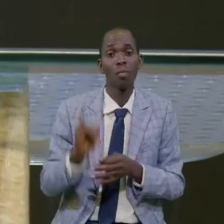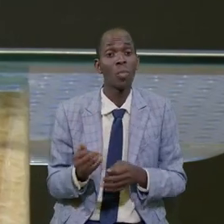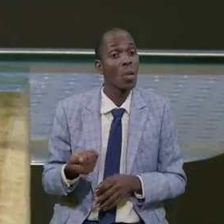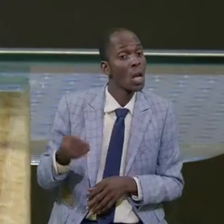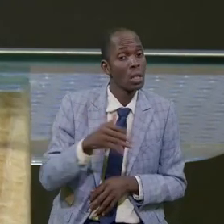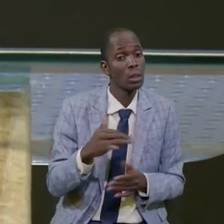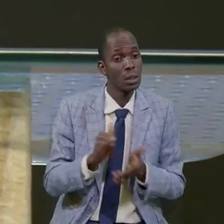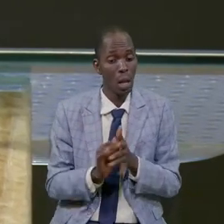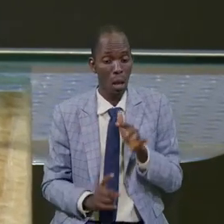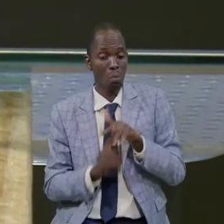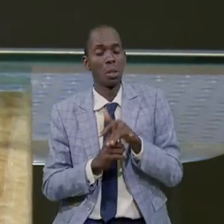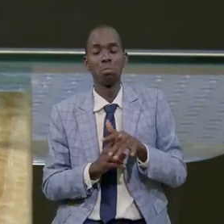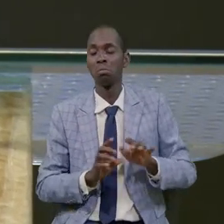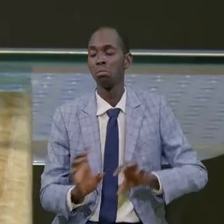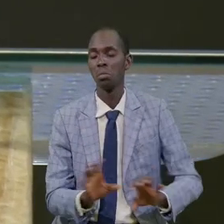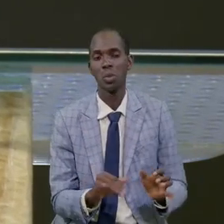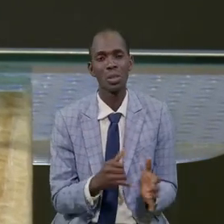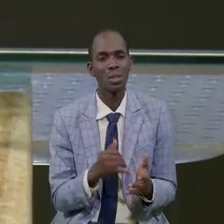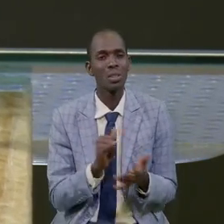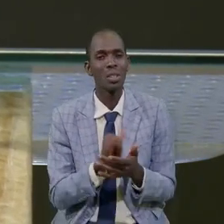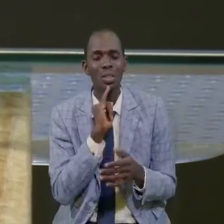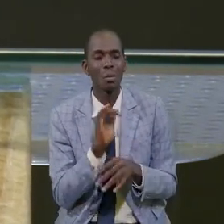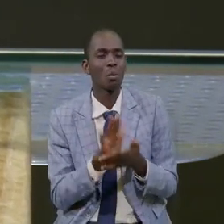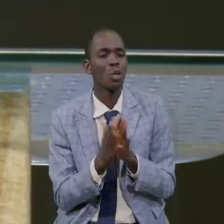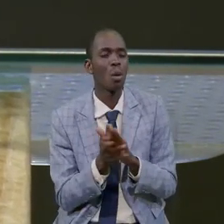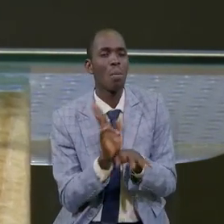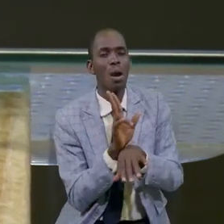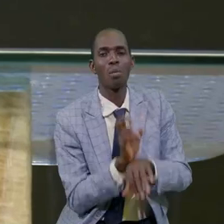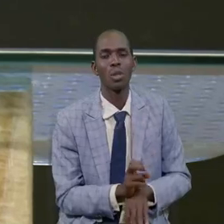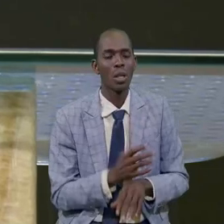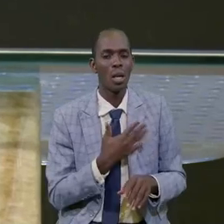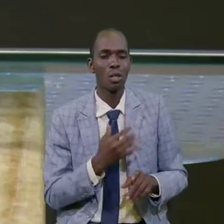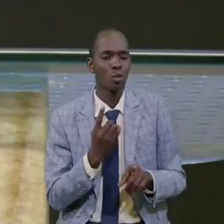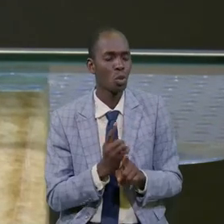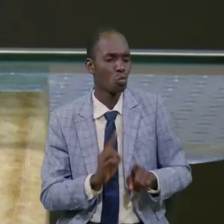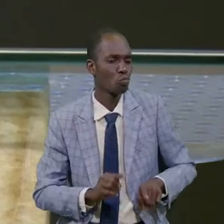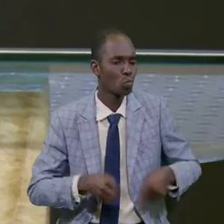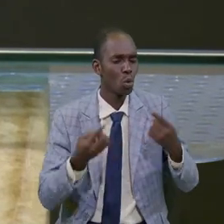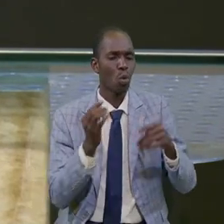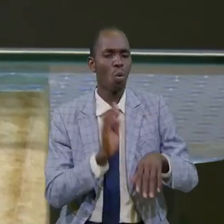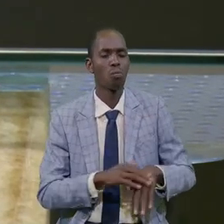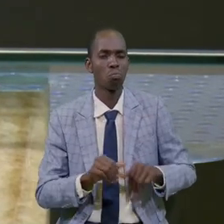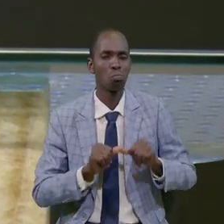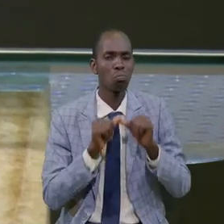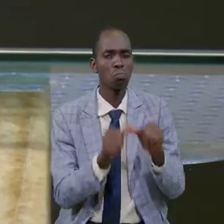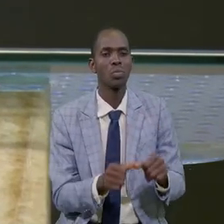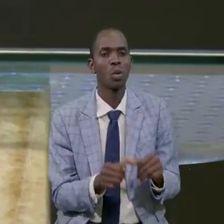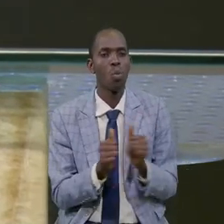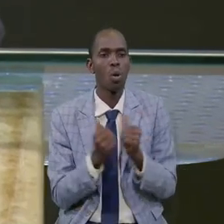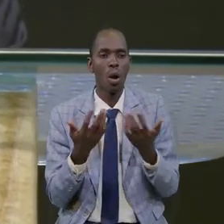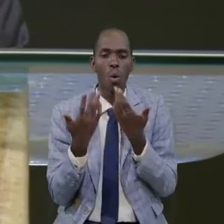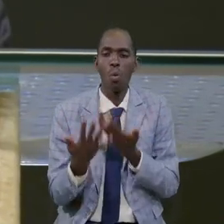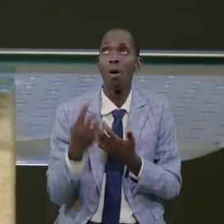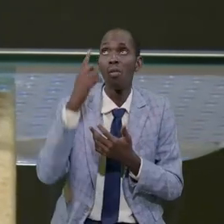arrive. Alors, c'est habituel. Alors, et comme un réflexe, ils font cela.